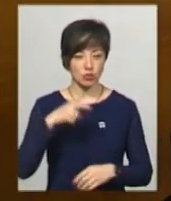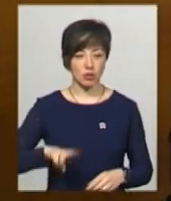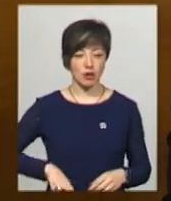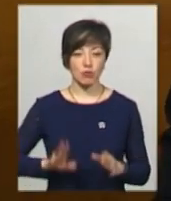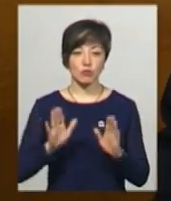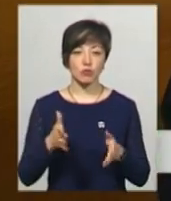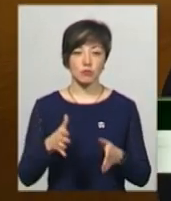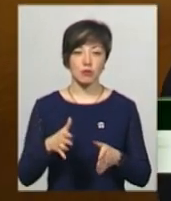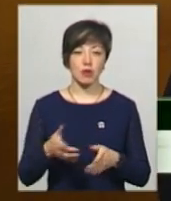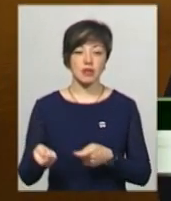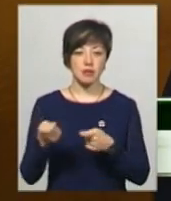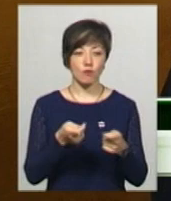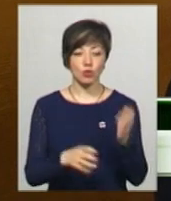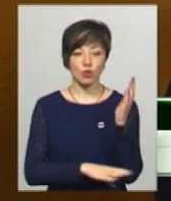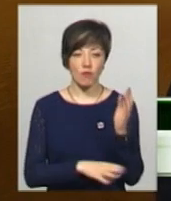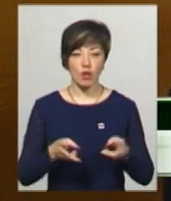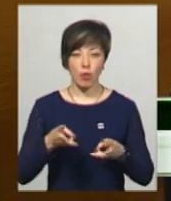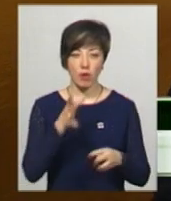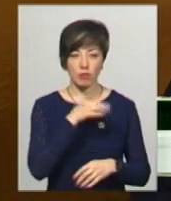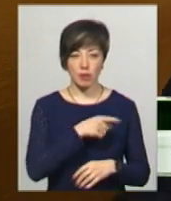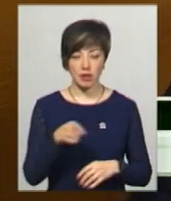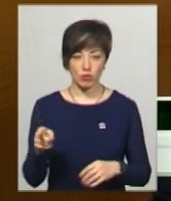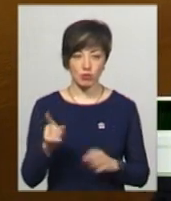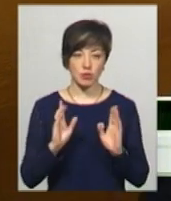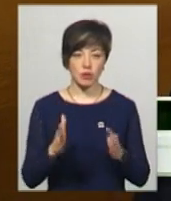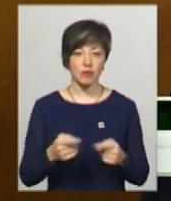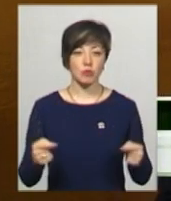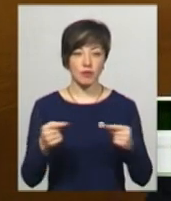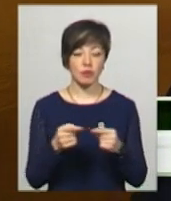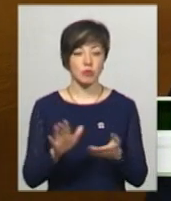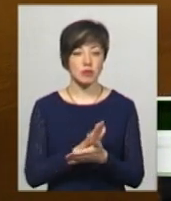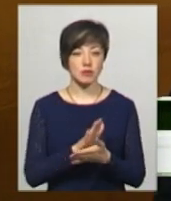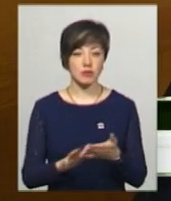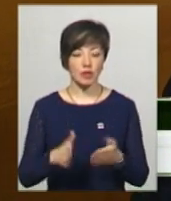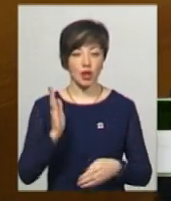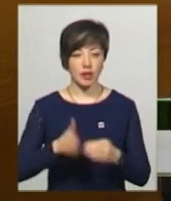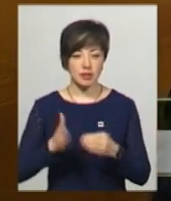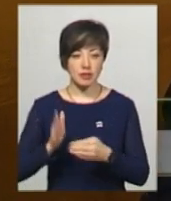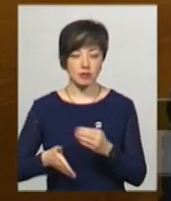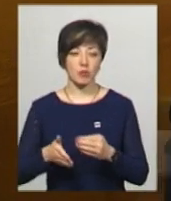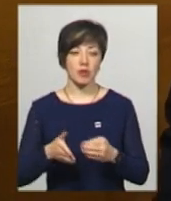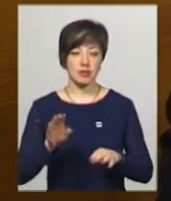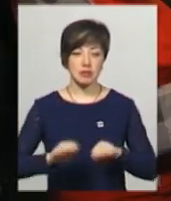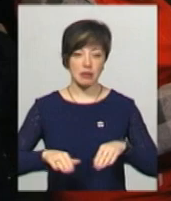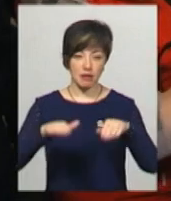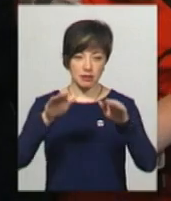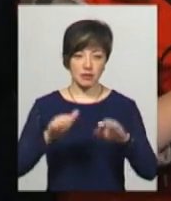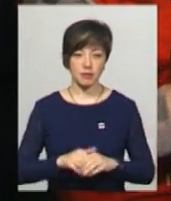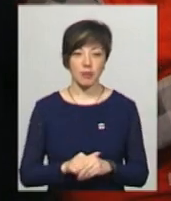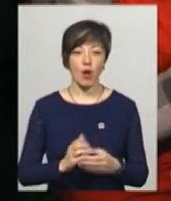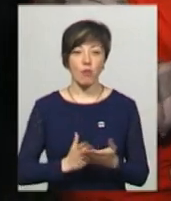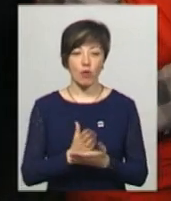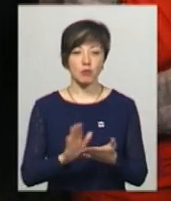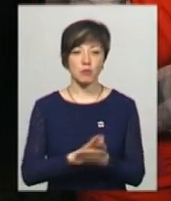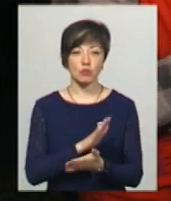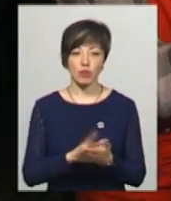Будемо завозити дрова на опалювальний період, відповідно, безплатно різати, рубати, складати. Послуги